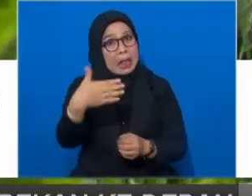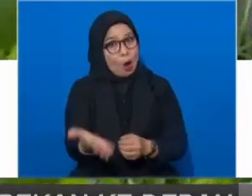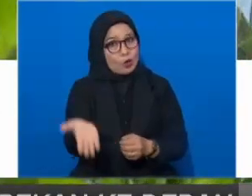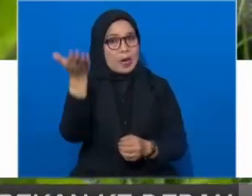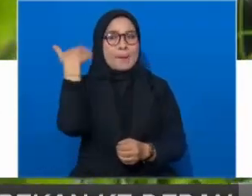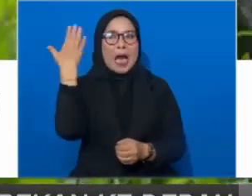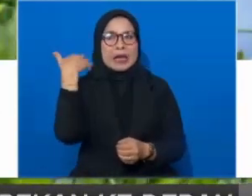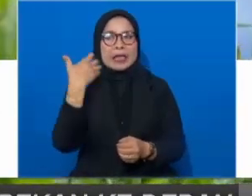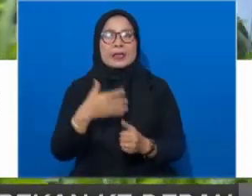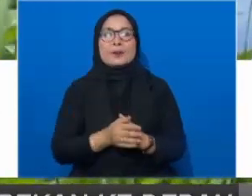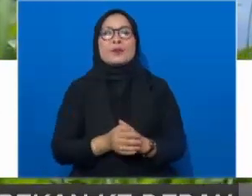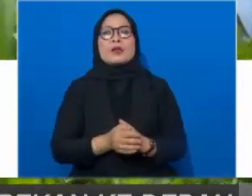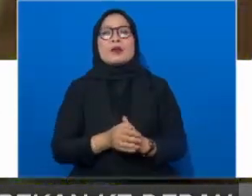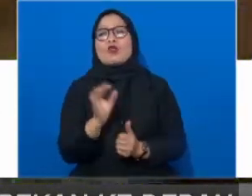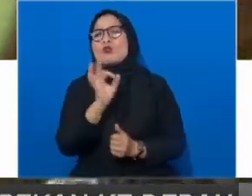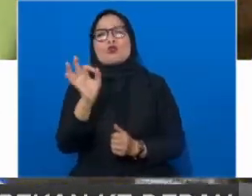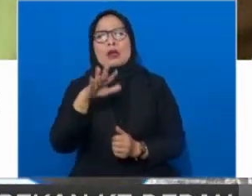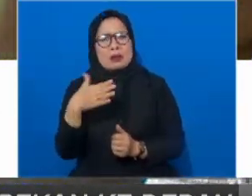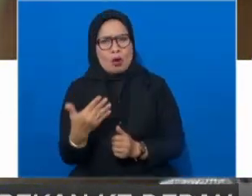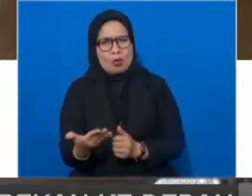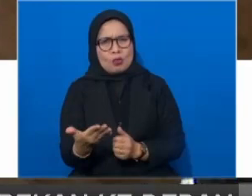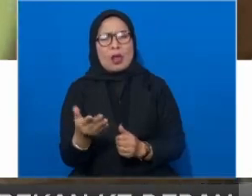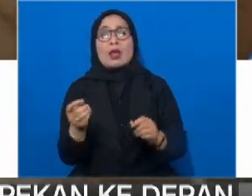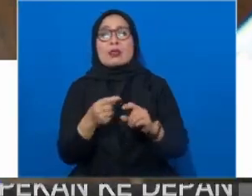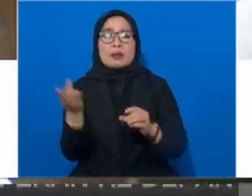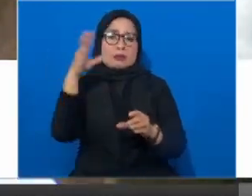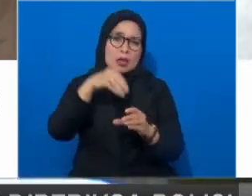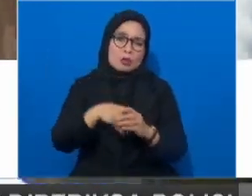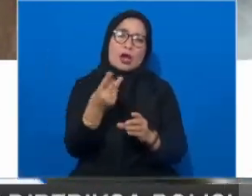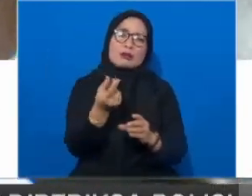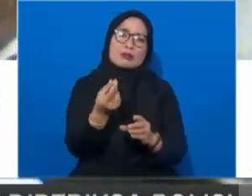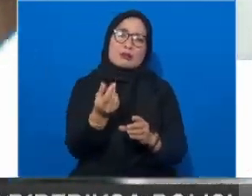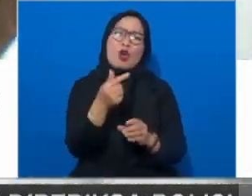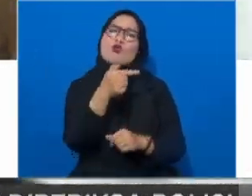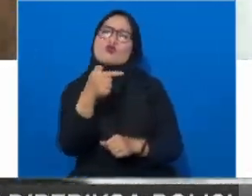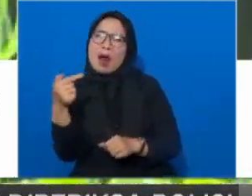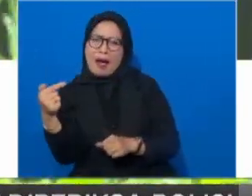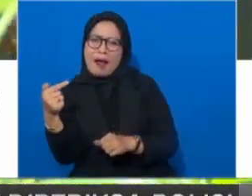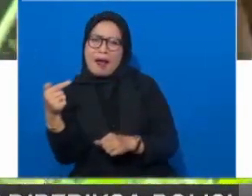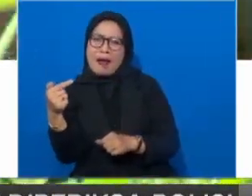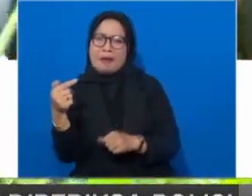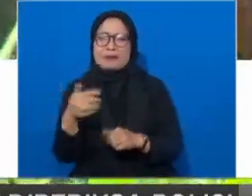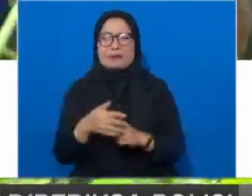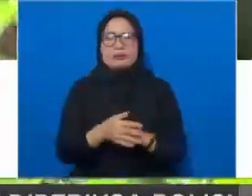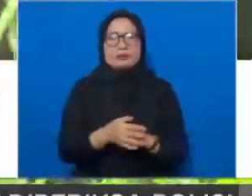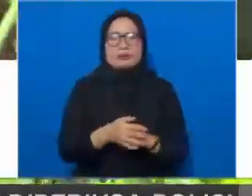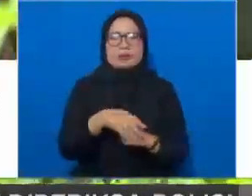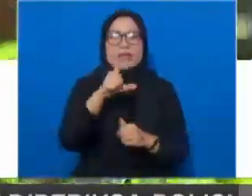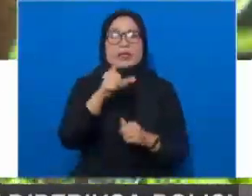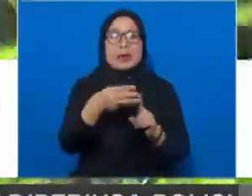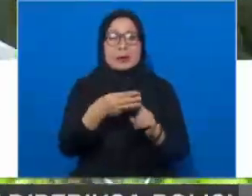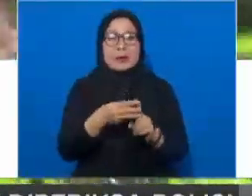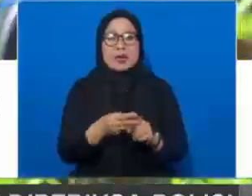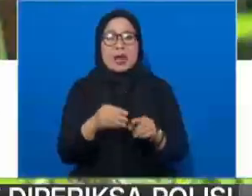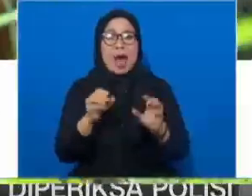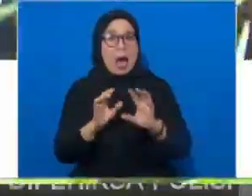Tan Chang In bukanlah tahunnya. Pemasukannya semakin menurun dari hari ke hari. Cengbeng atau